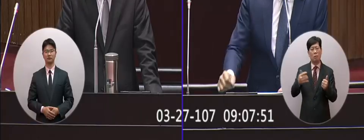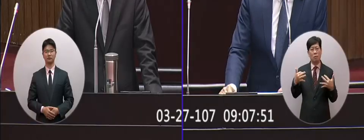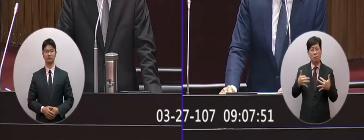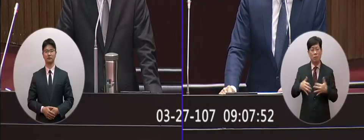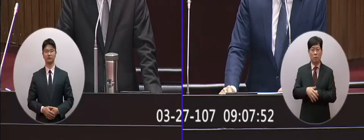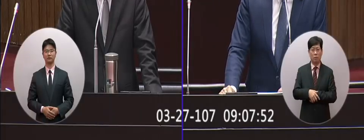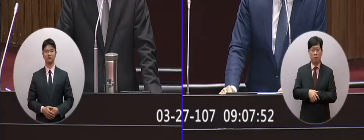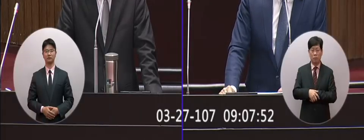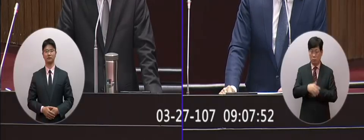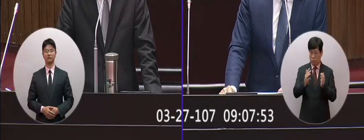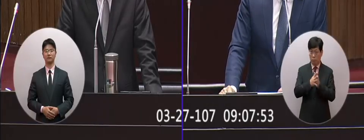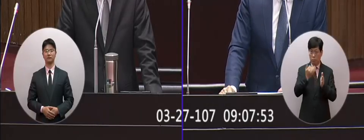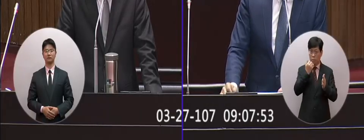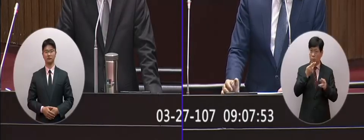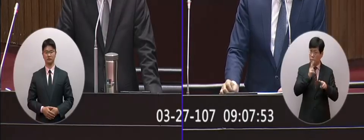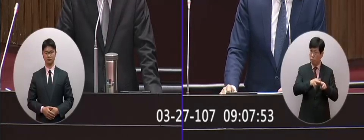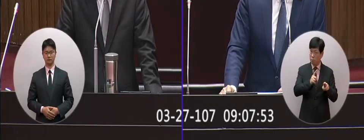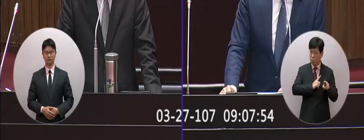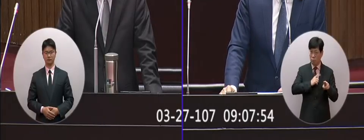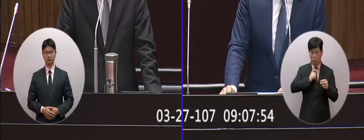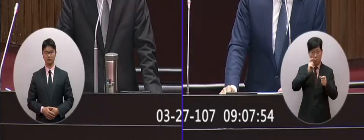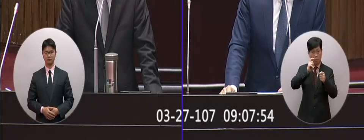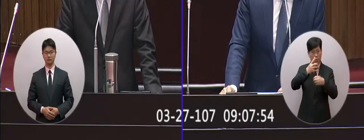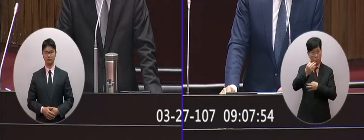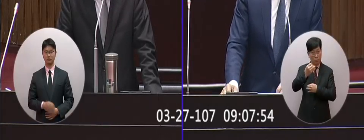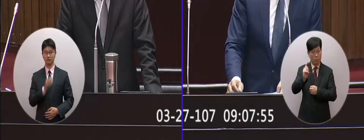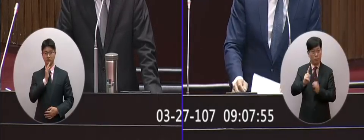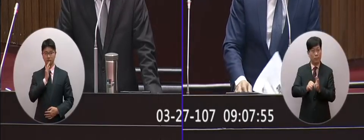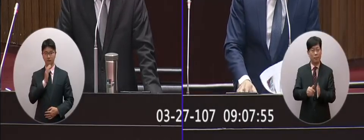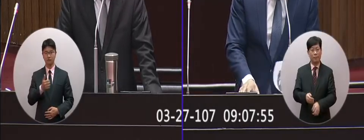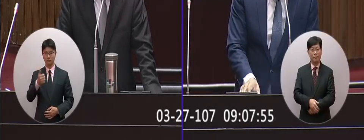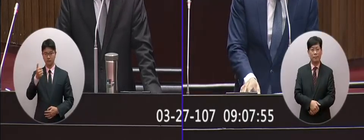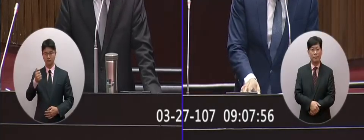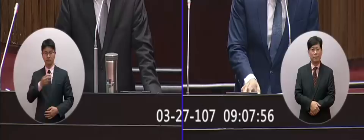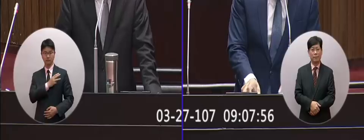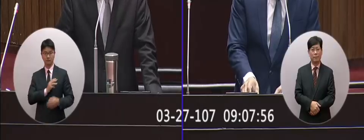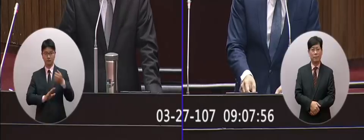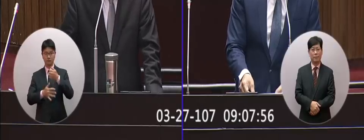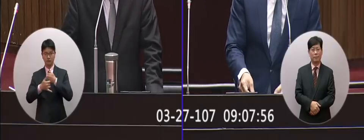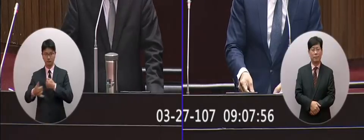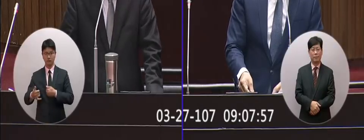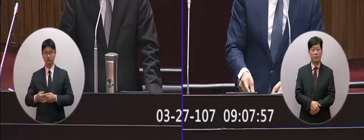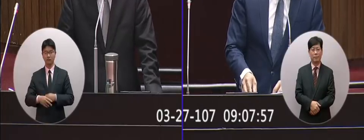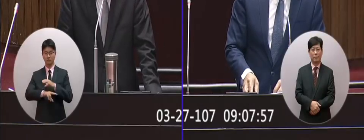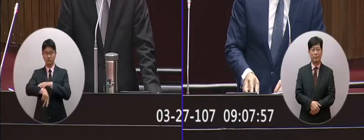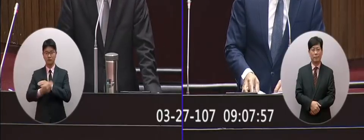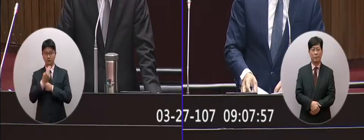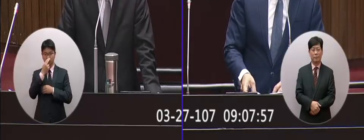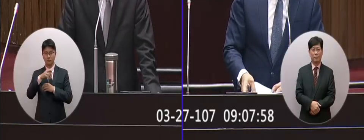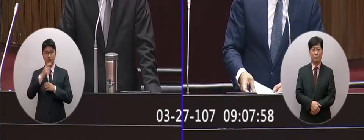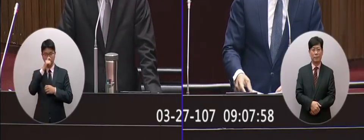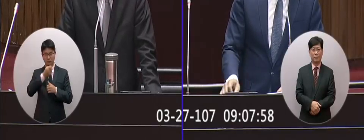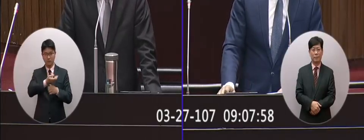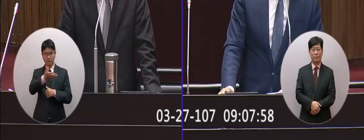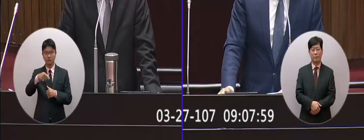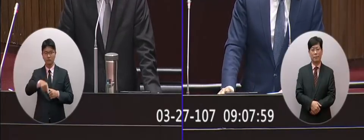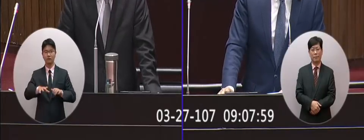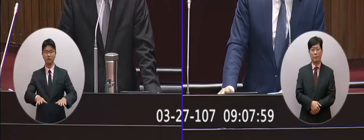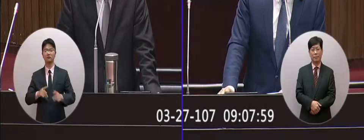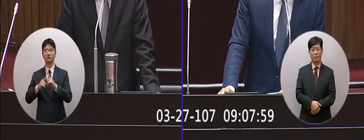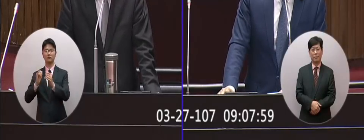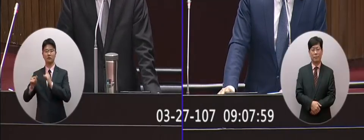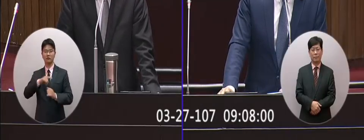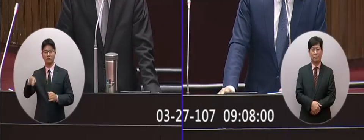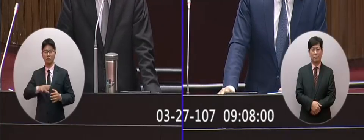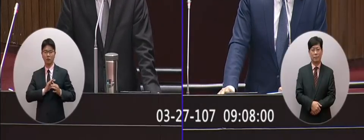身体健康的影响的部分，你们的期程到底是什么？ 是感谢赵委员哈，空污是目前国人最关心的议题之